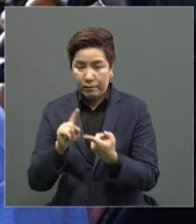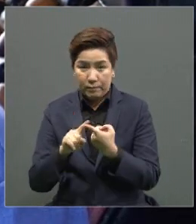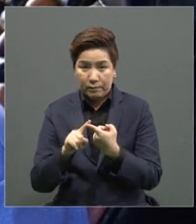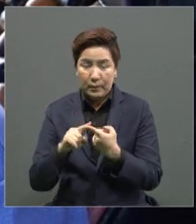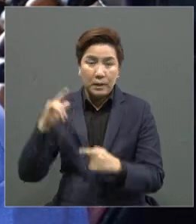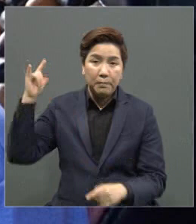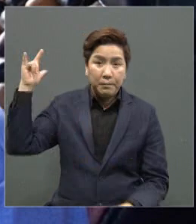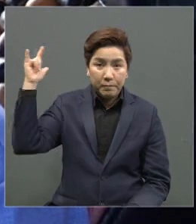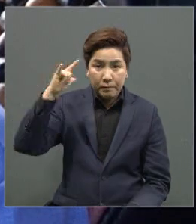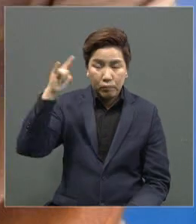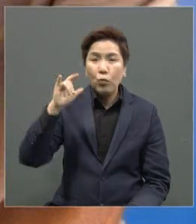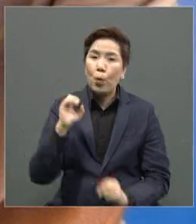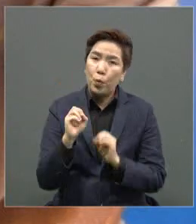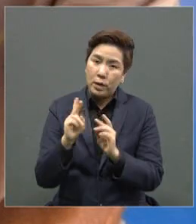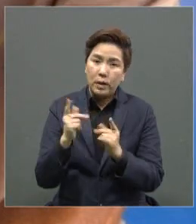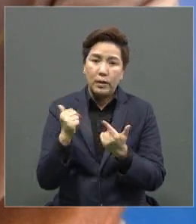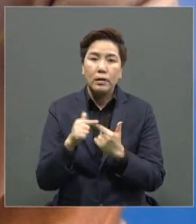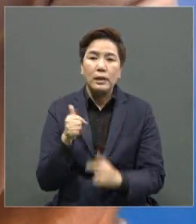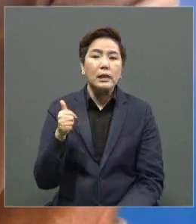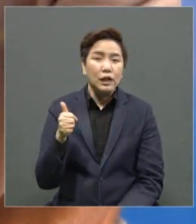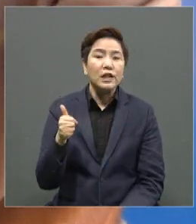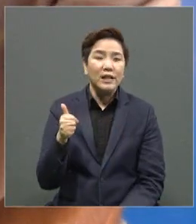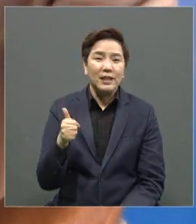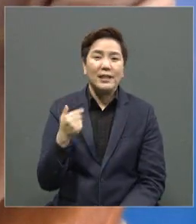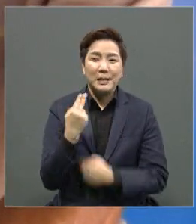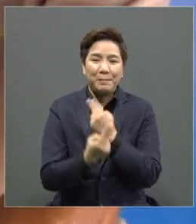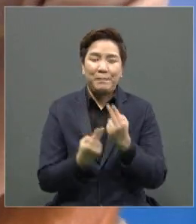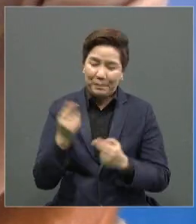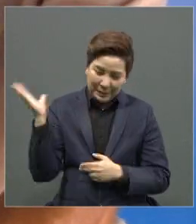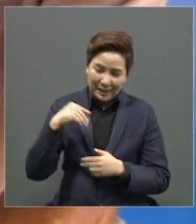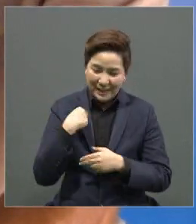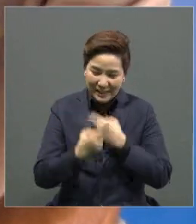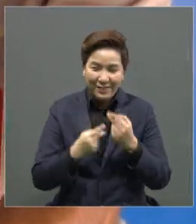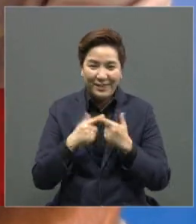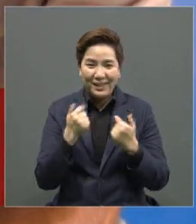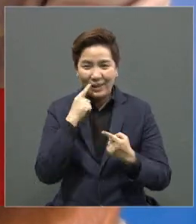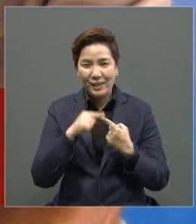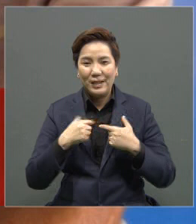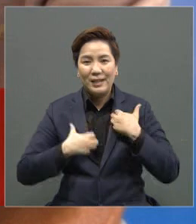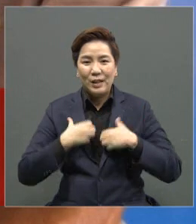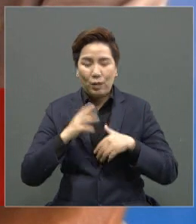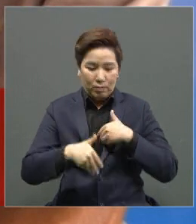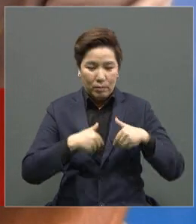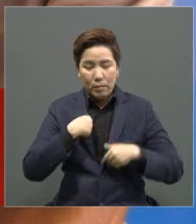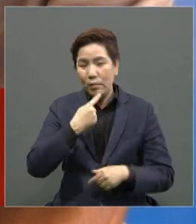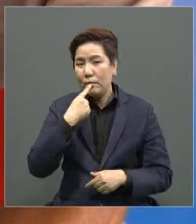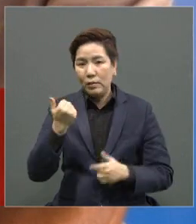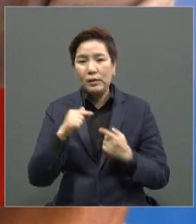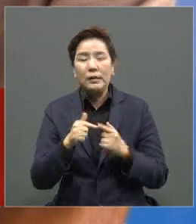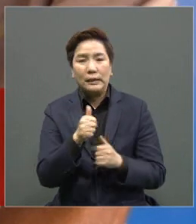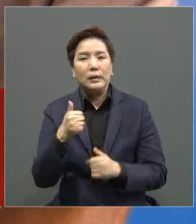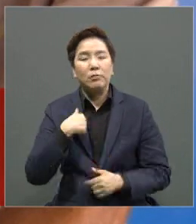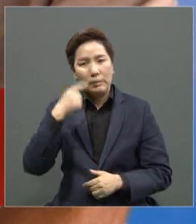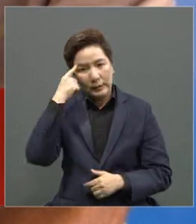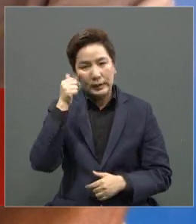การบินก็โอเคนะ ก็ดีแล้วดีแล้ว ดีแล้วจะมาเยี่ยมเยียน ใช่ไหม ความเดือดร้อนของประชาชนนั่นก็เลย ดีผมว่